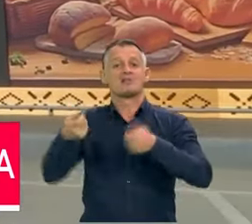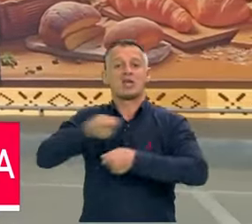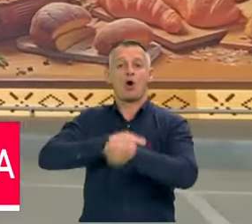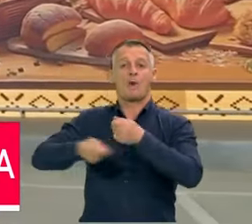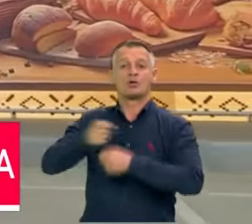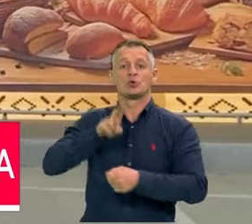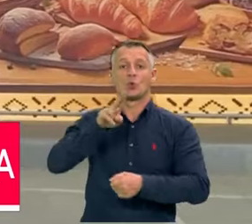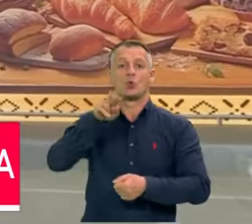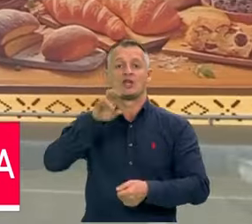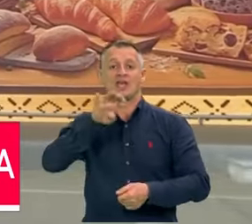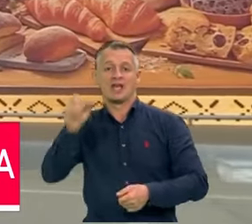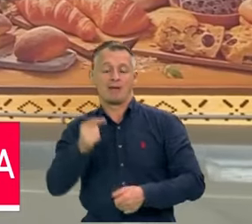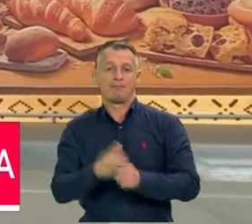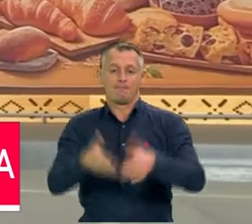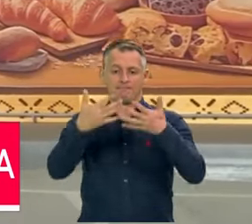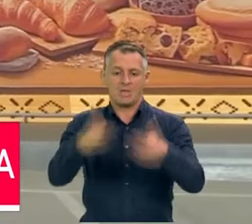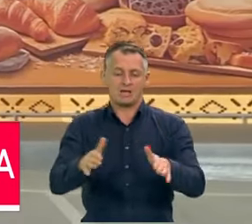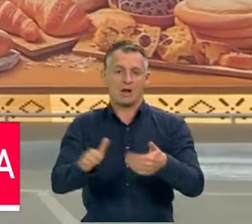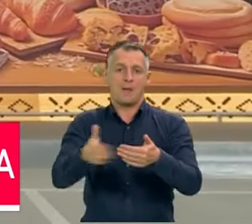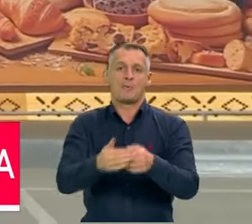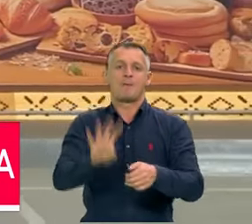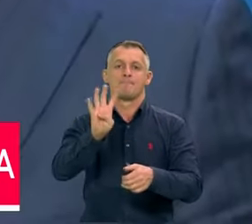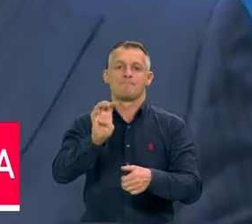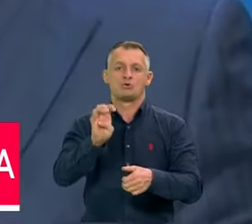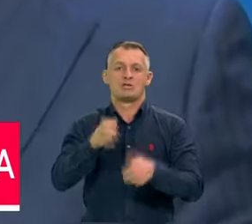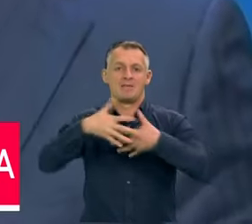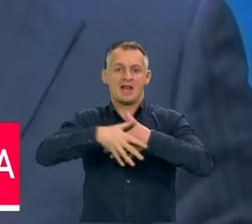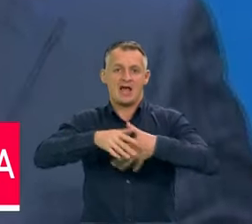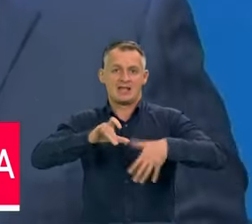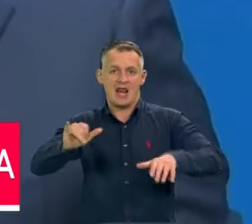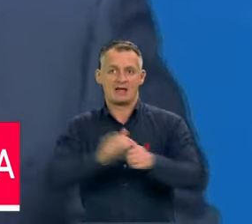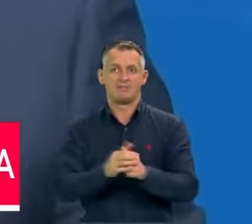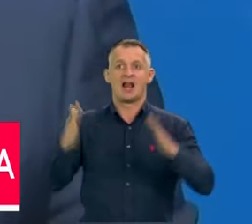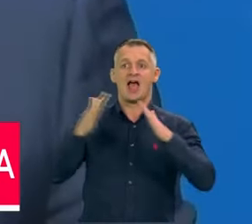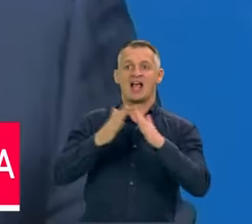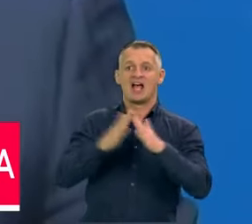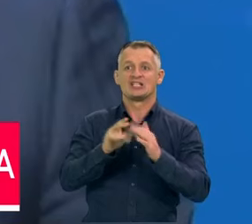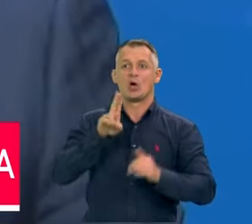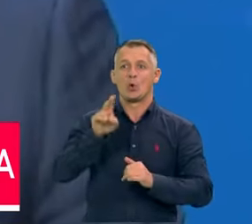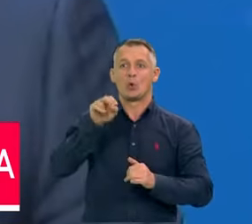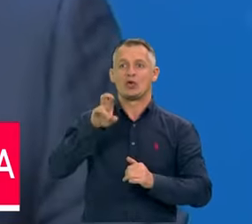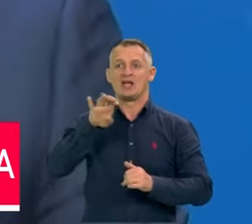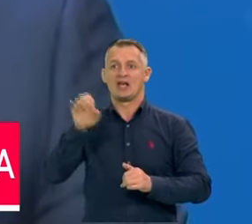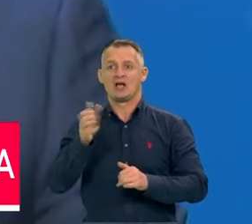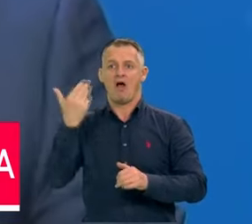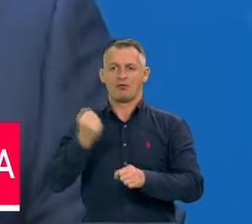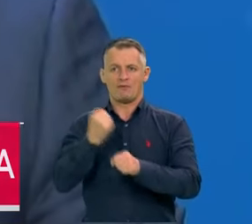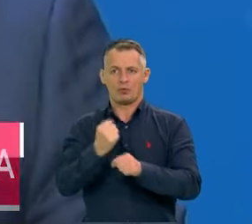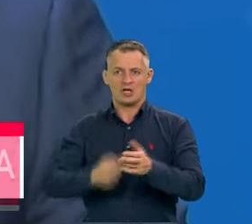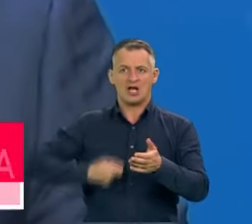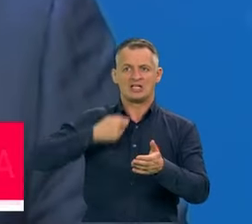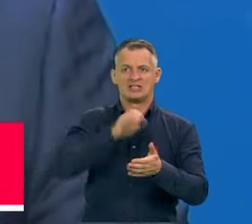anchetatorilor prejudiciul depășește 40 de milioane de RON la casa Unirea au fost anumite sesizări făcute